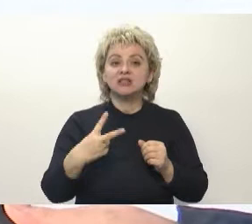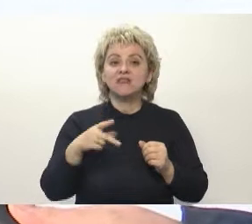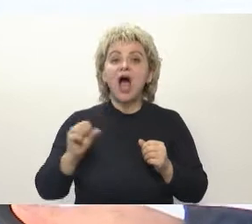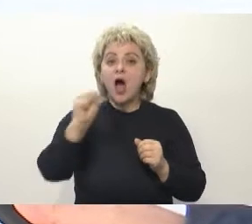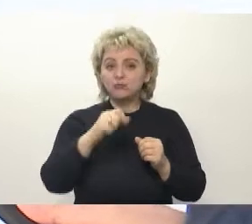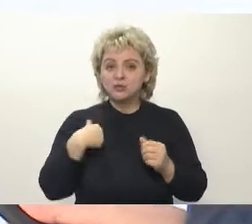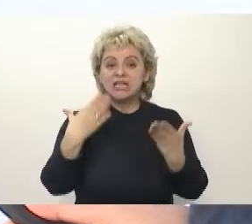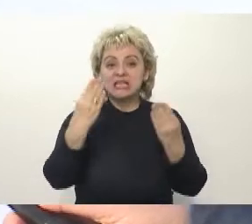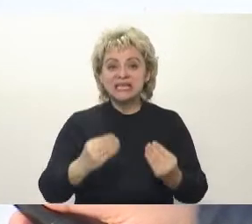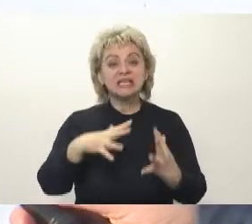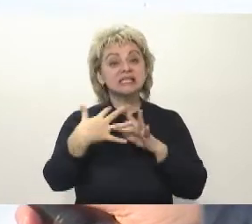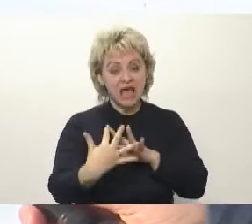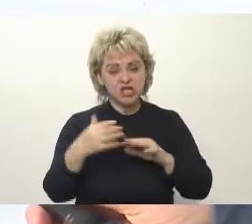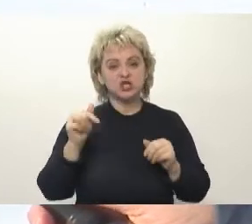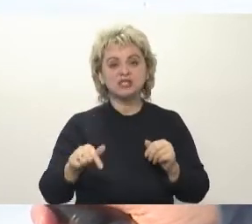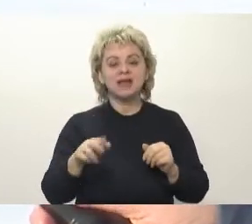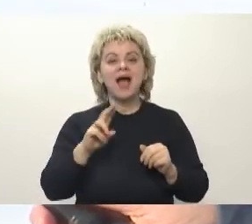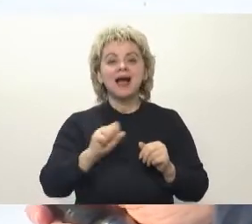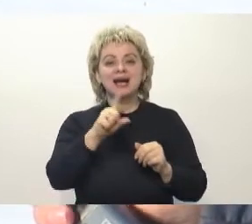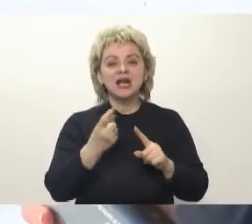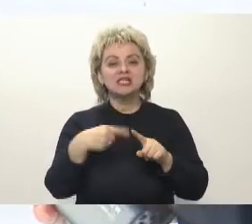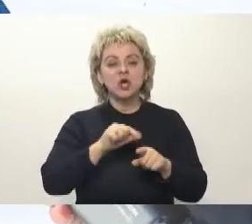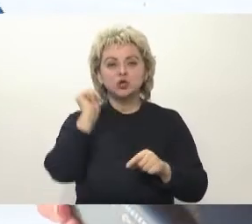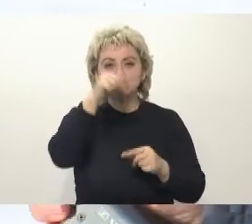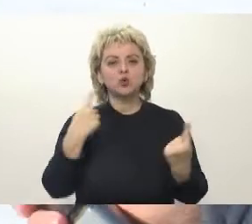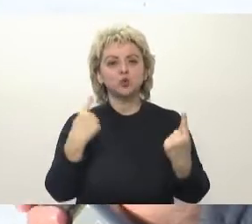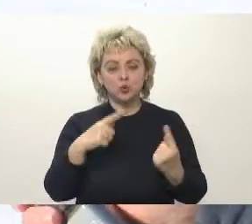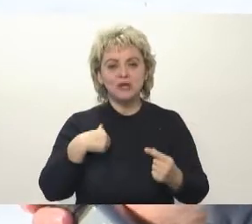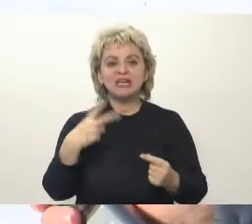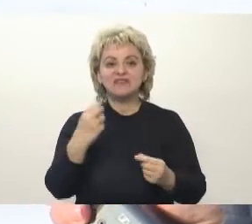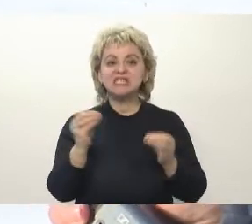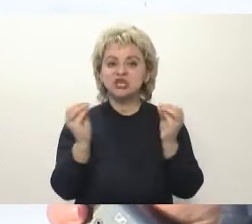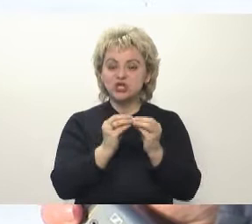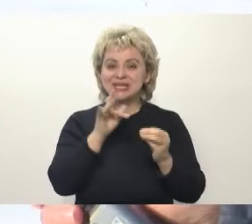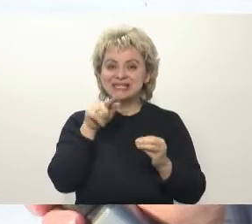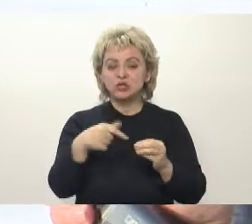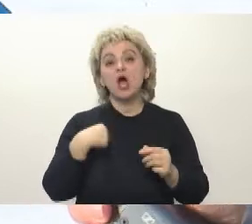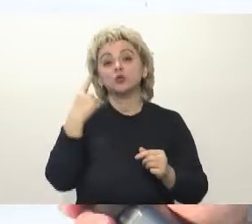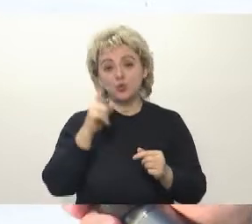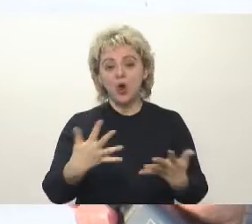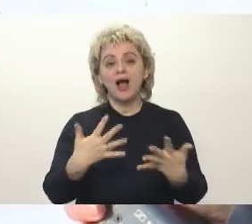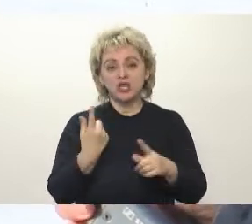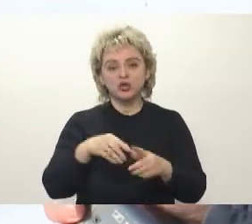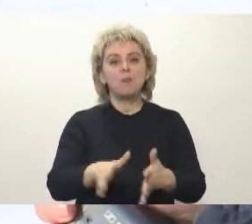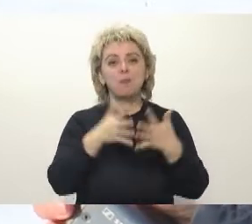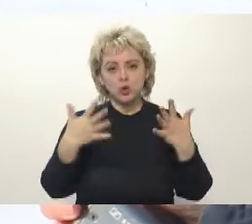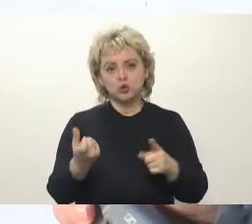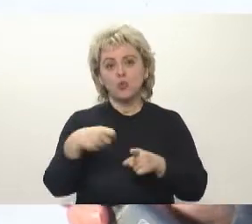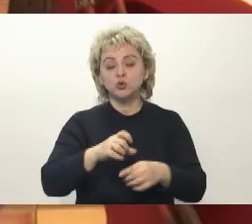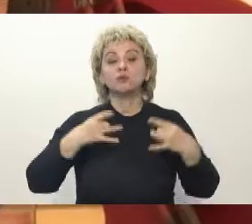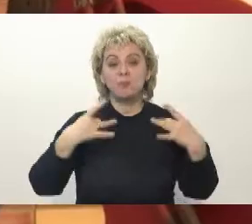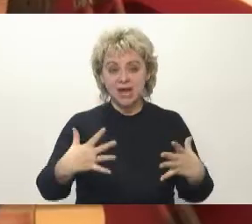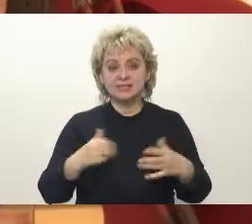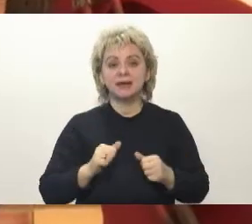нас день станицы. Как раз этот год юбилейный, у нас 210 лет, и я думаю, что, конечно, это будет большим очень